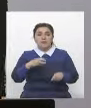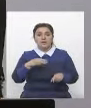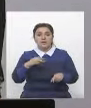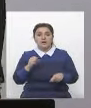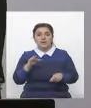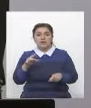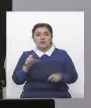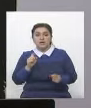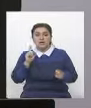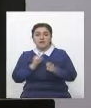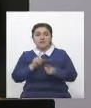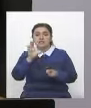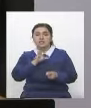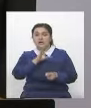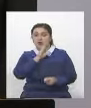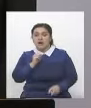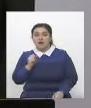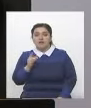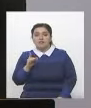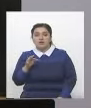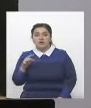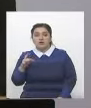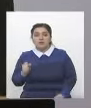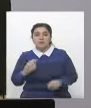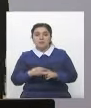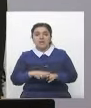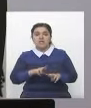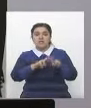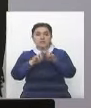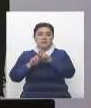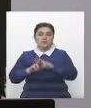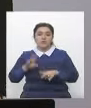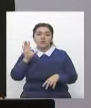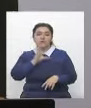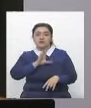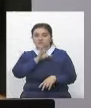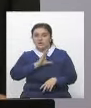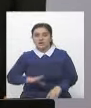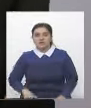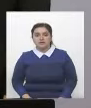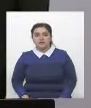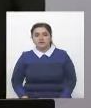метафоры. Навстречу северной авроры, звездою севера.